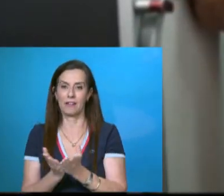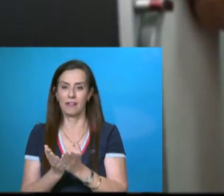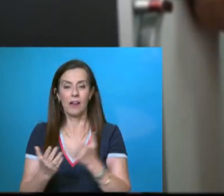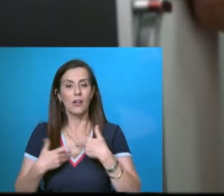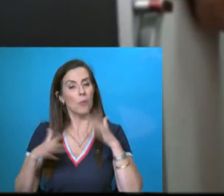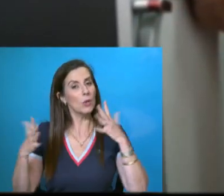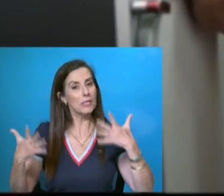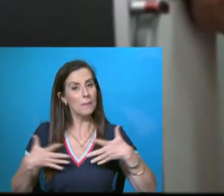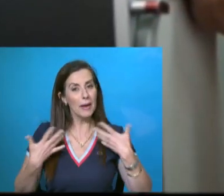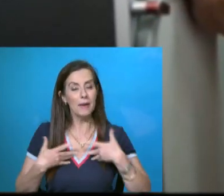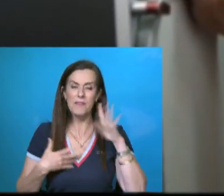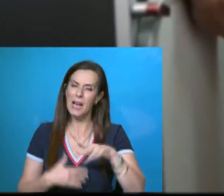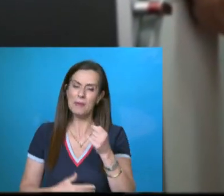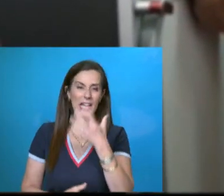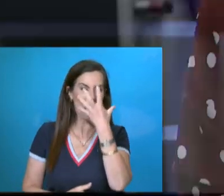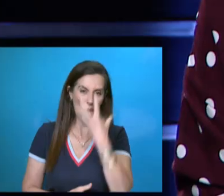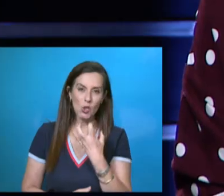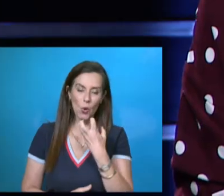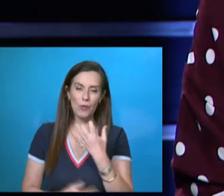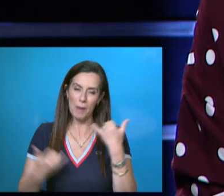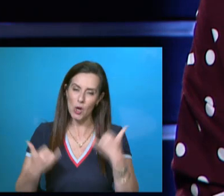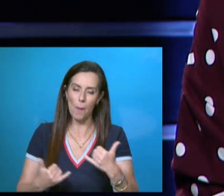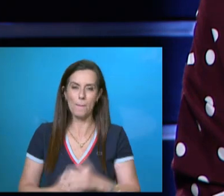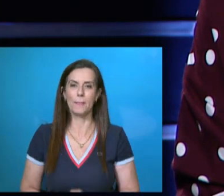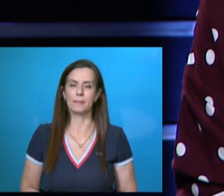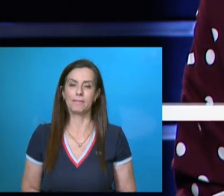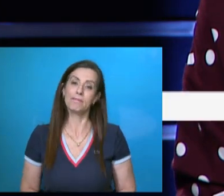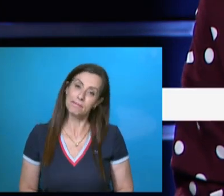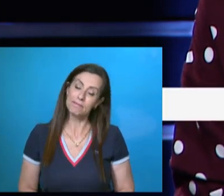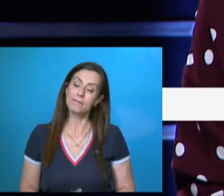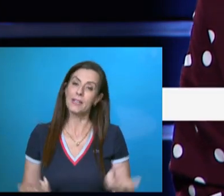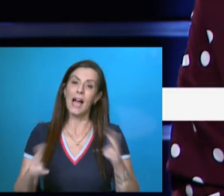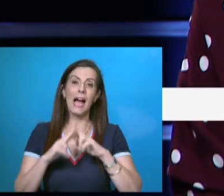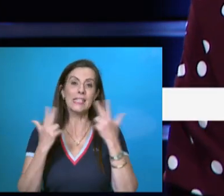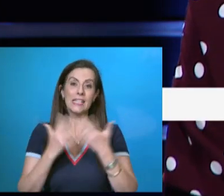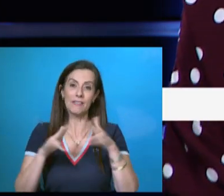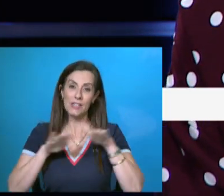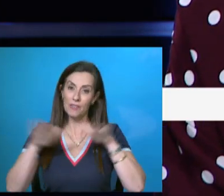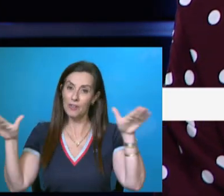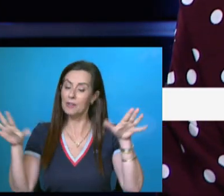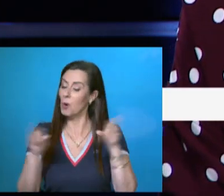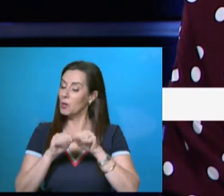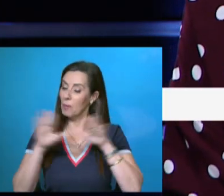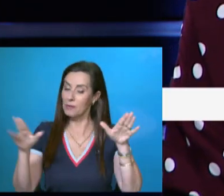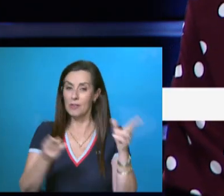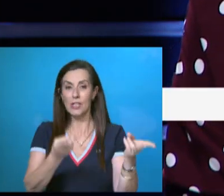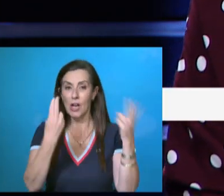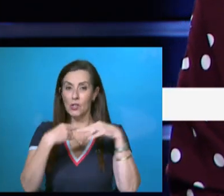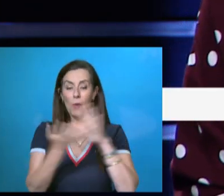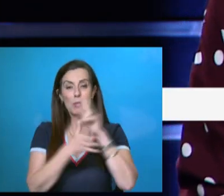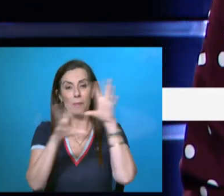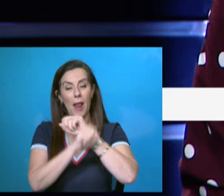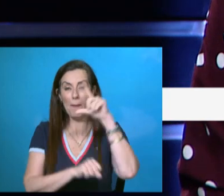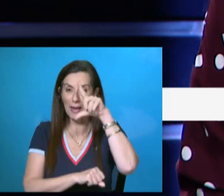שמחים וגם קצת עצובים להיות כאן היום. כן, הצוות הזה עם אותו מטוס יחזור לקראת חצות לתל אביב